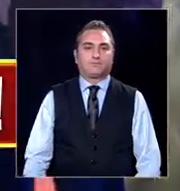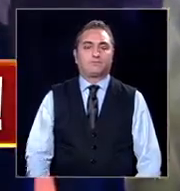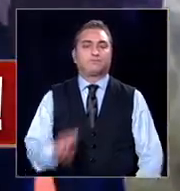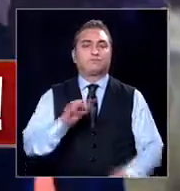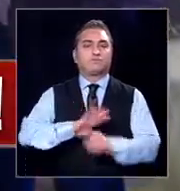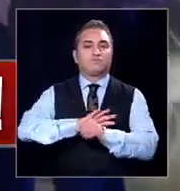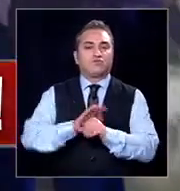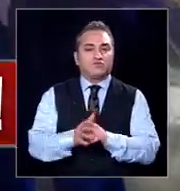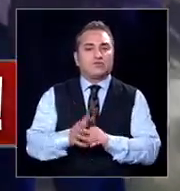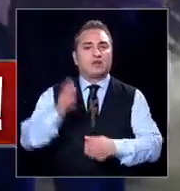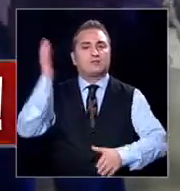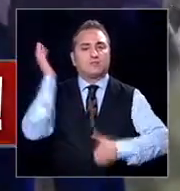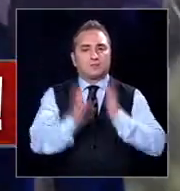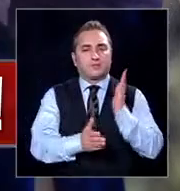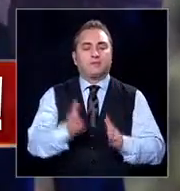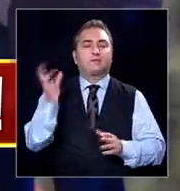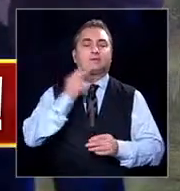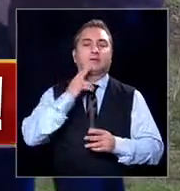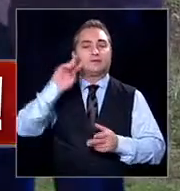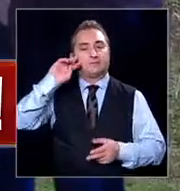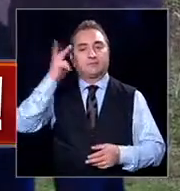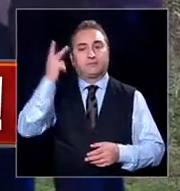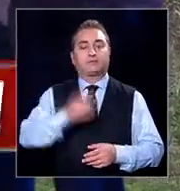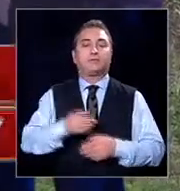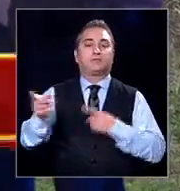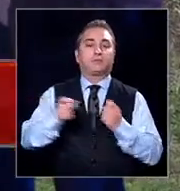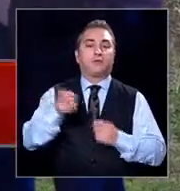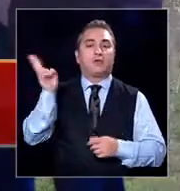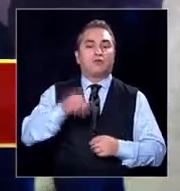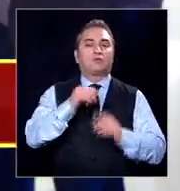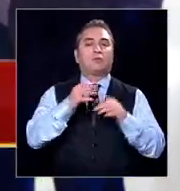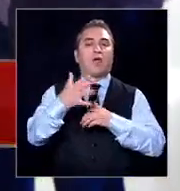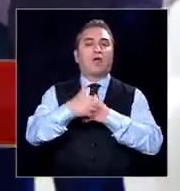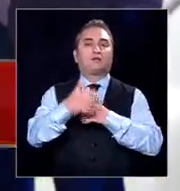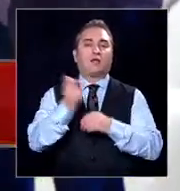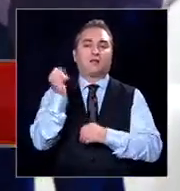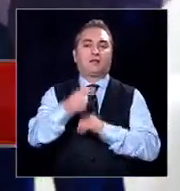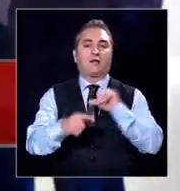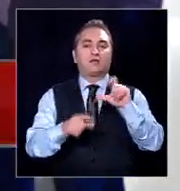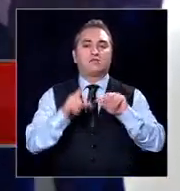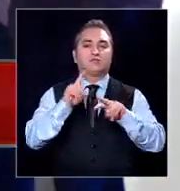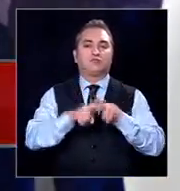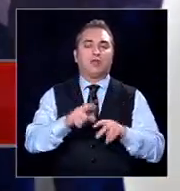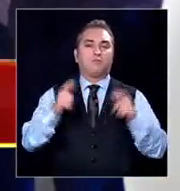İşkenceden cinayete uzanan korkunç olay Antalya'nın Ilıca mahallesinde yaşandı.